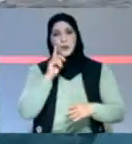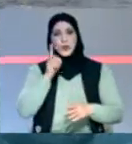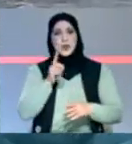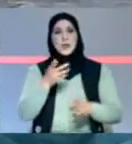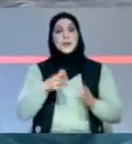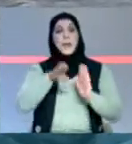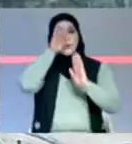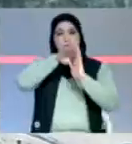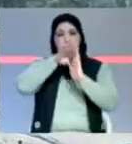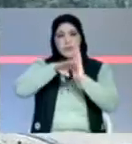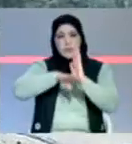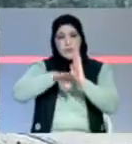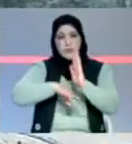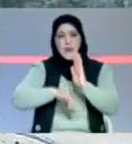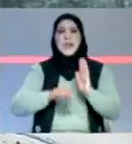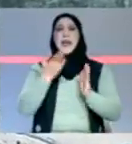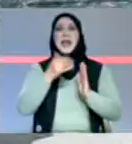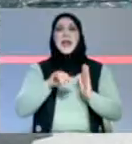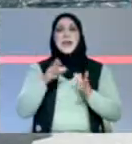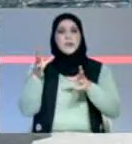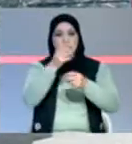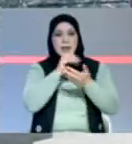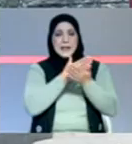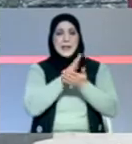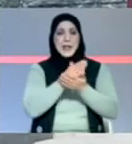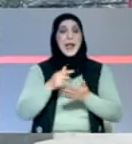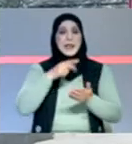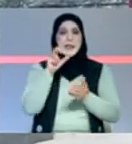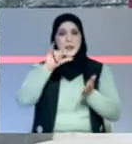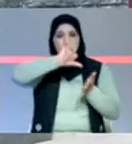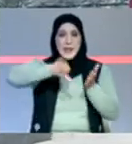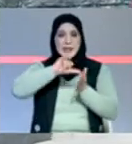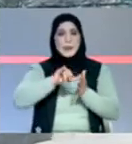أكبر انخفاض على مستوى إنتاج زيت الزيتون والزيتون خلال السنوات العشر الأخيرة.